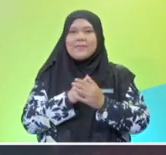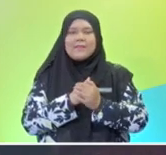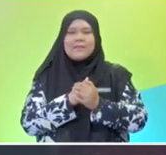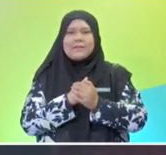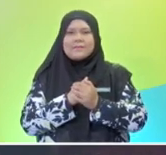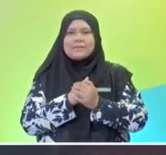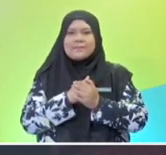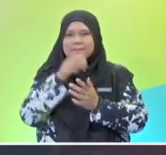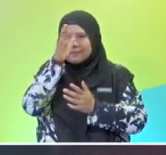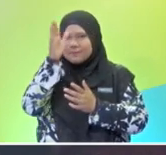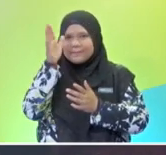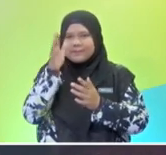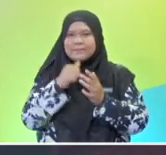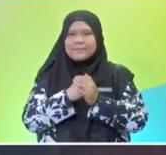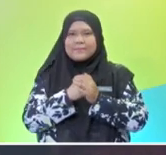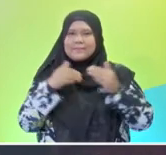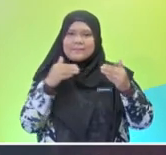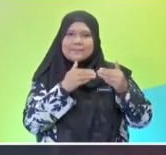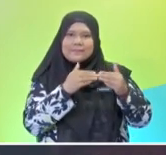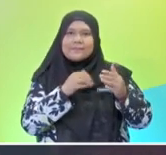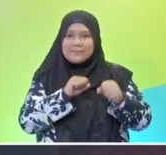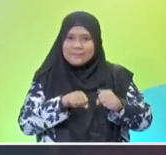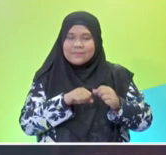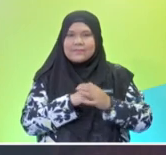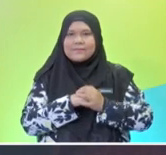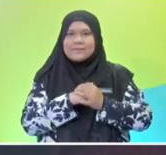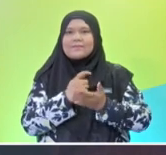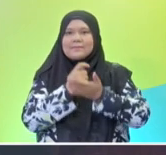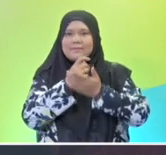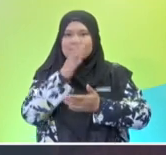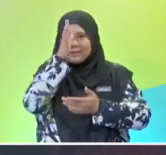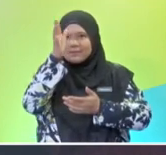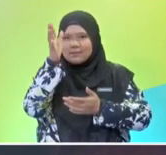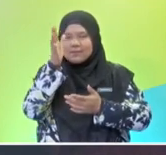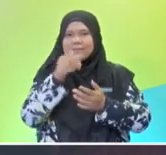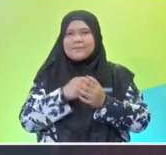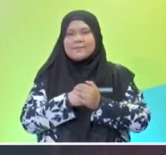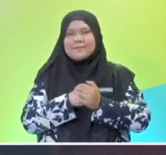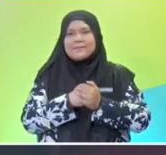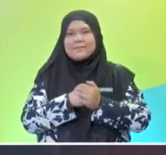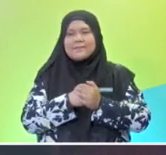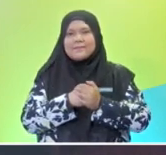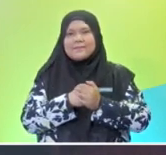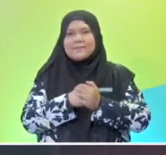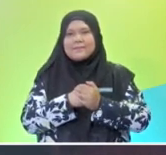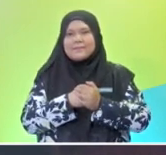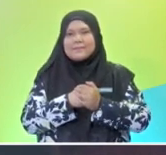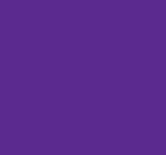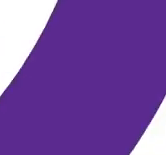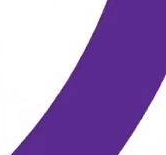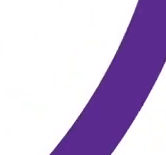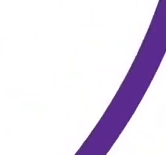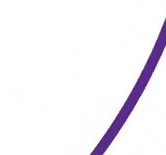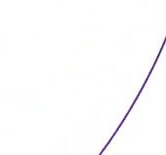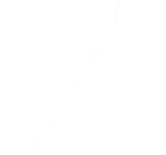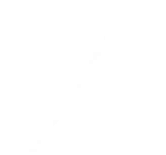rasa kita nak sambung hiasan tak? Ya, yeah, boleh, tolong. Boleh. Tolong Datuk. Baik, saya akan... saya suka ni.